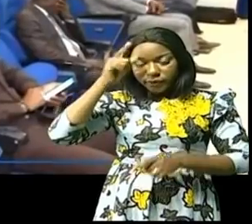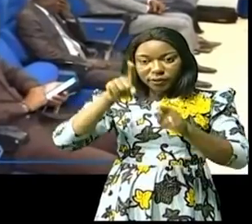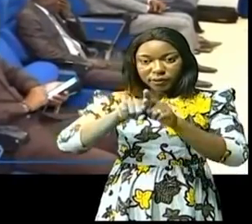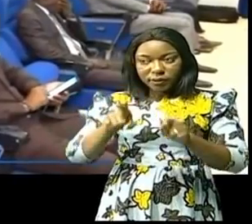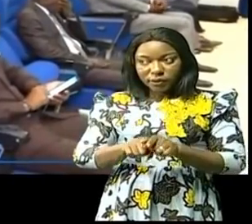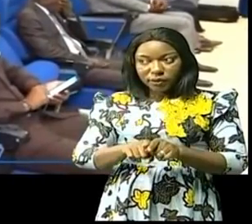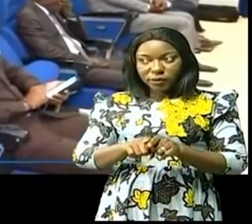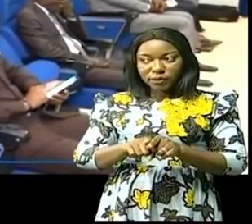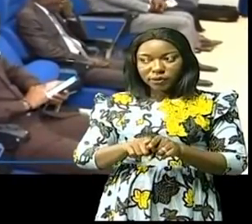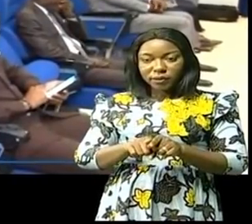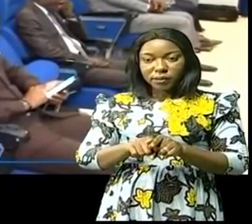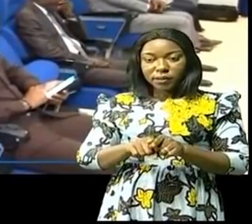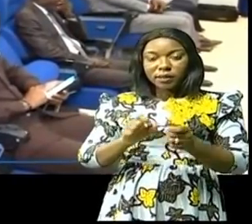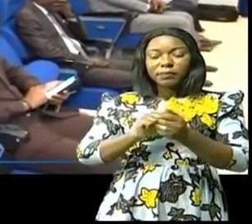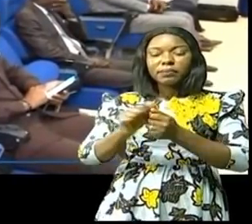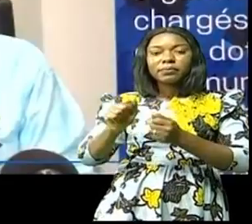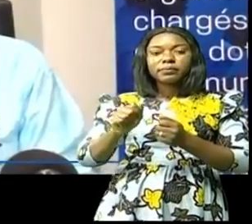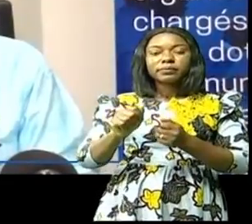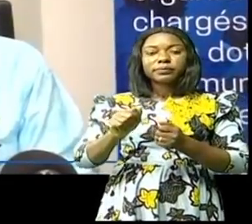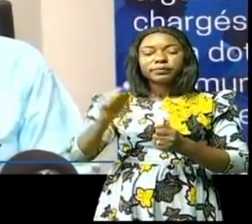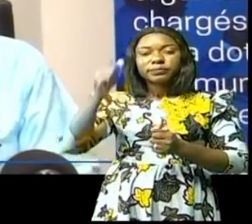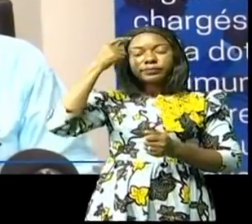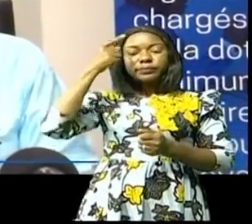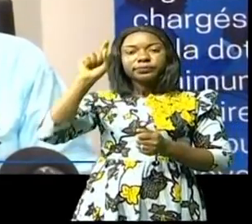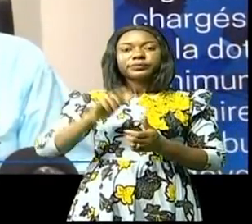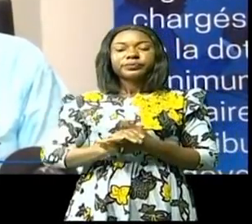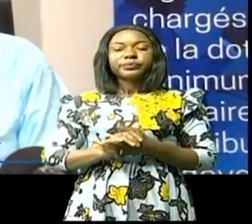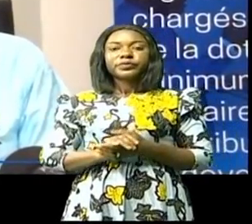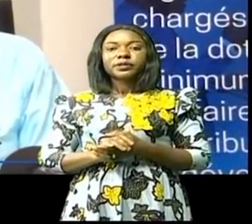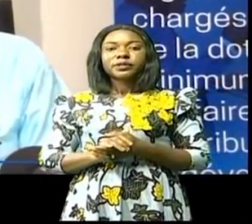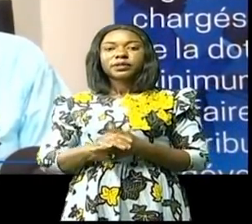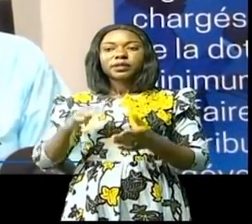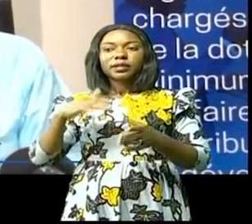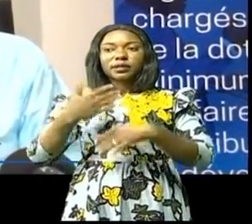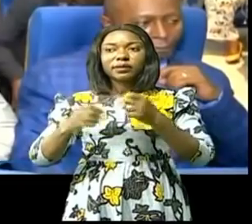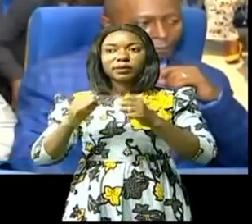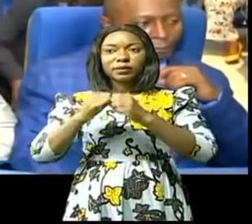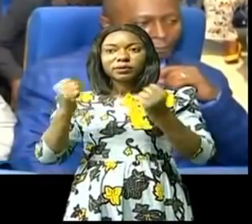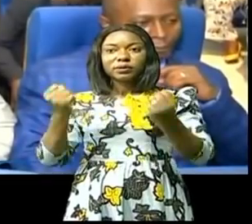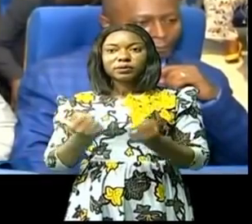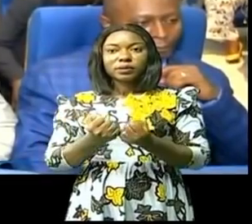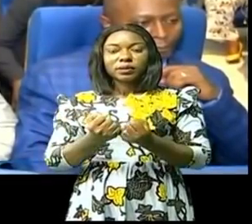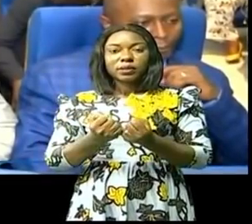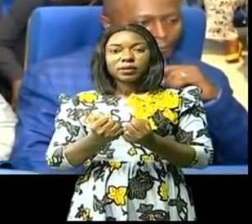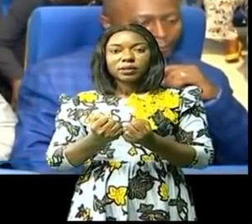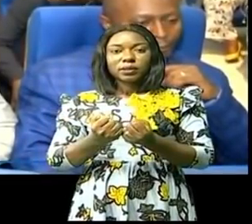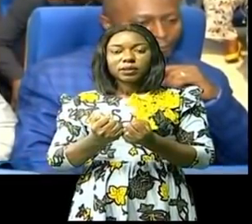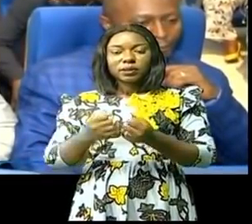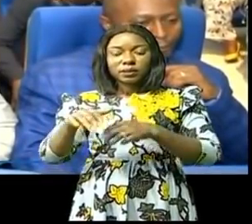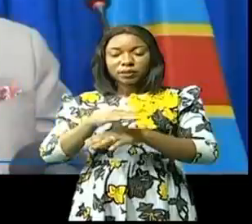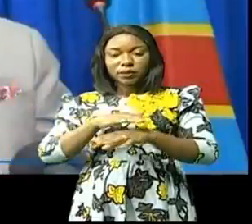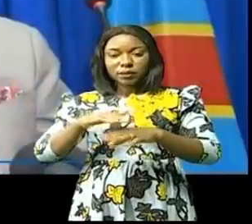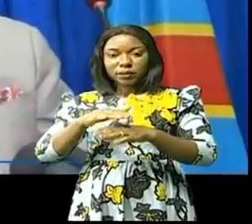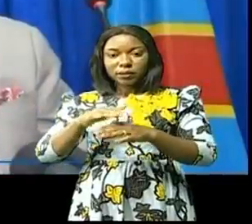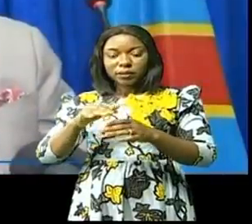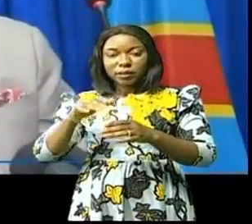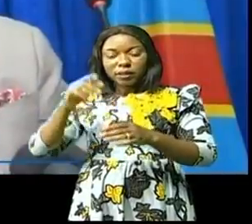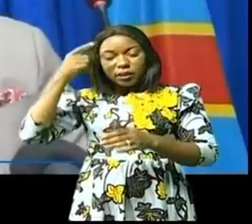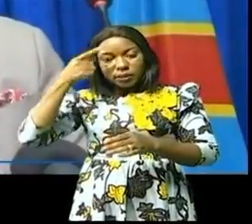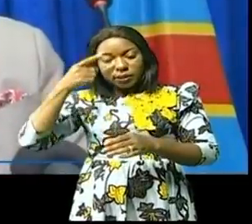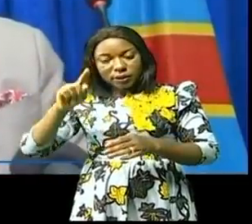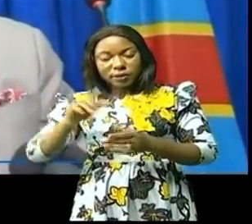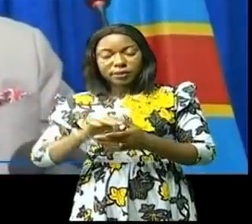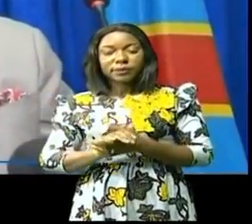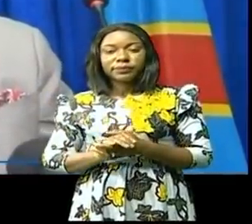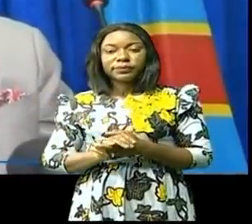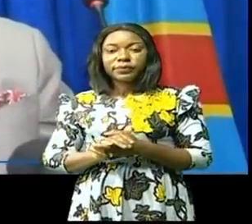Mines, piloté par Antoinette Samba Kalambay, et des Affaires sociales, sous la gestion de Modeste Mutinga, est de faire